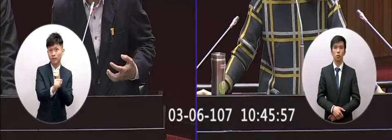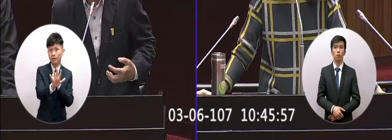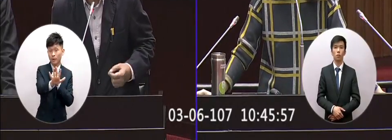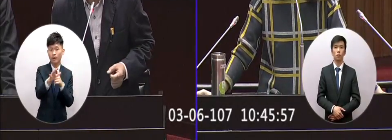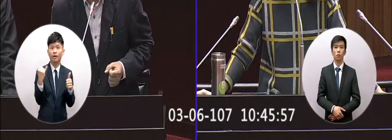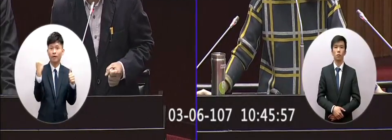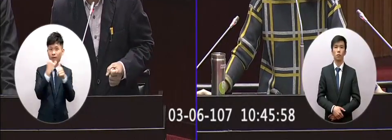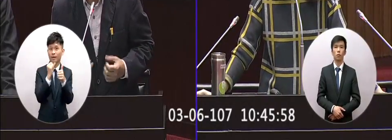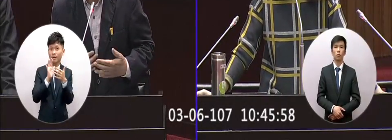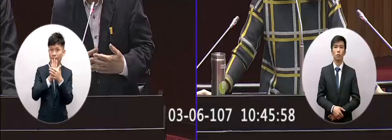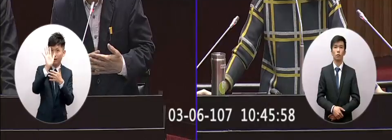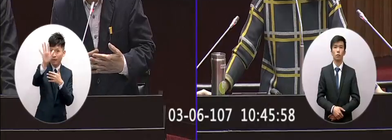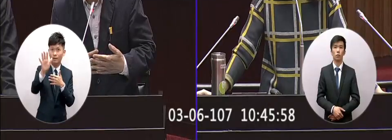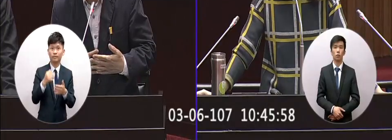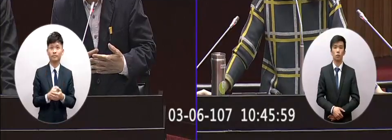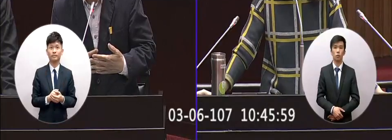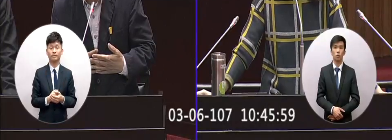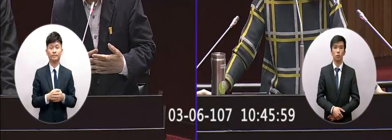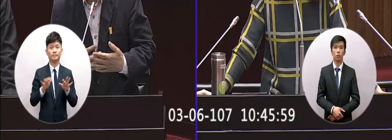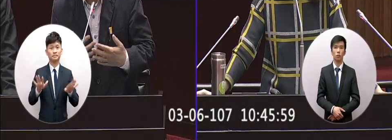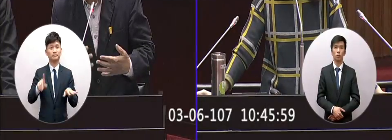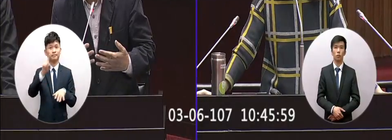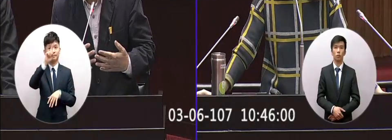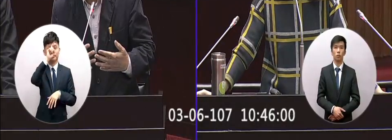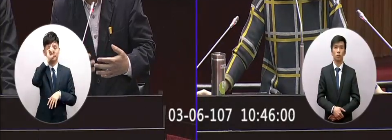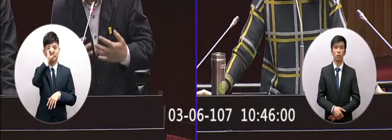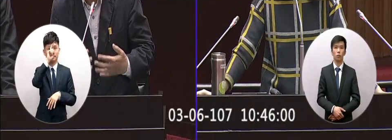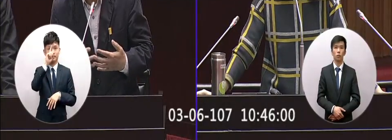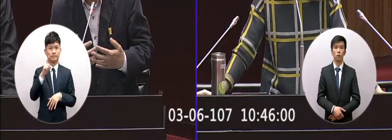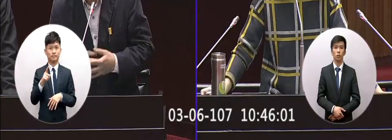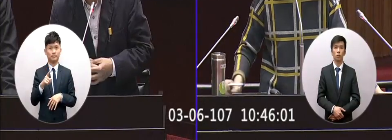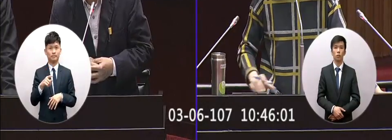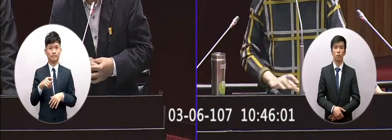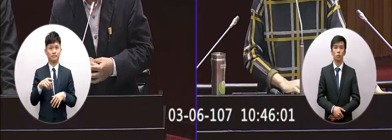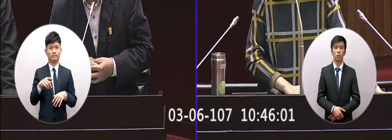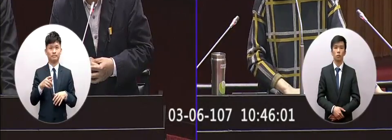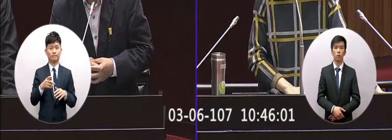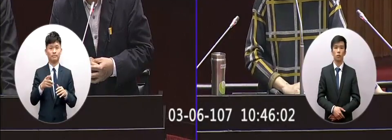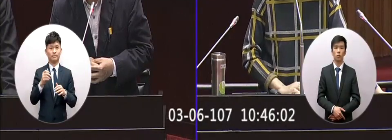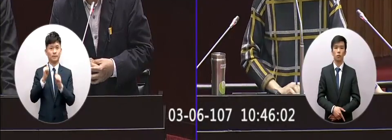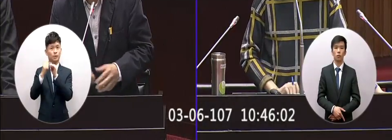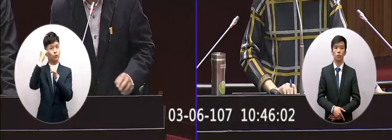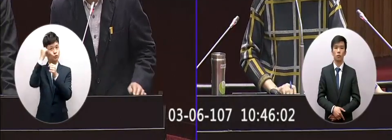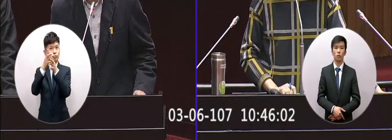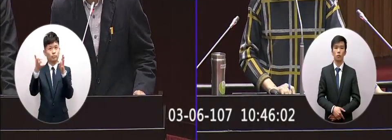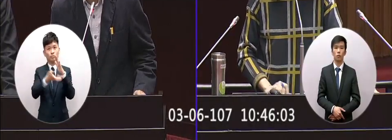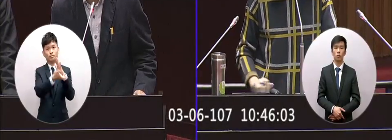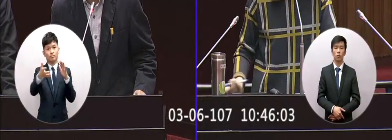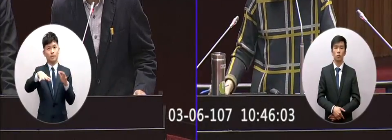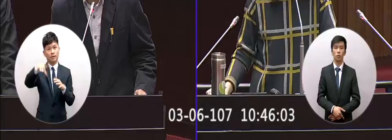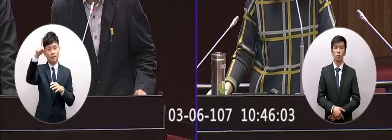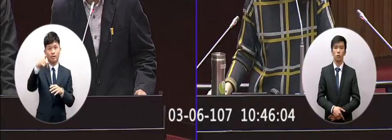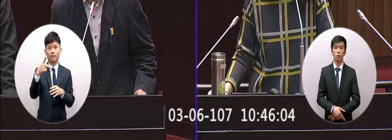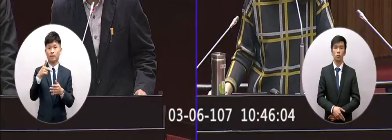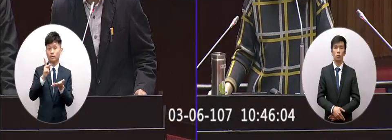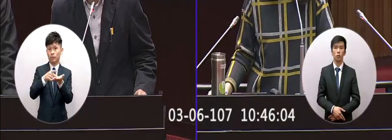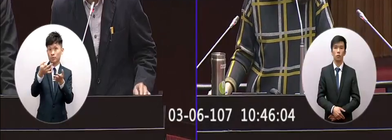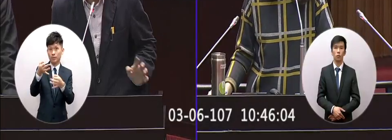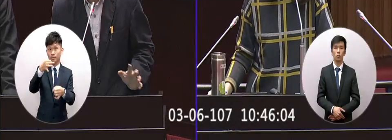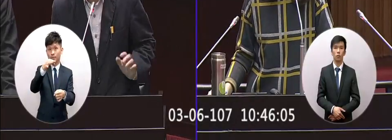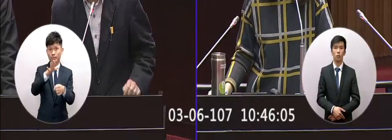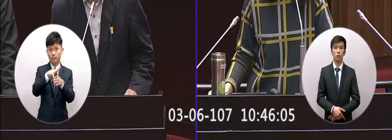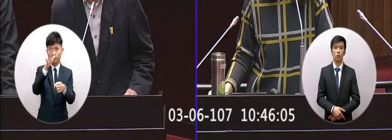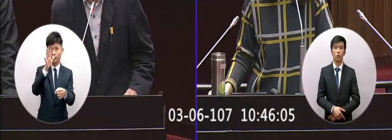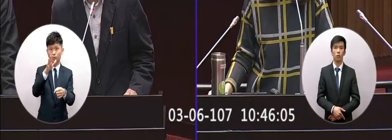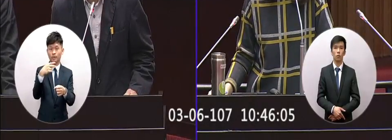结婚之后，我们现在都希望能够利用这样让他优先进入社会住宅，然后另外租金的补贴的部分